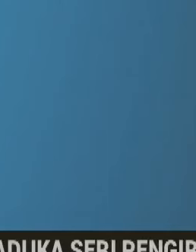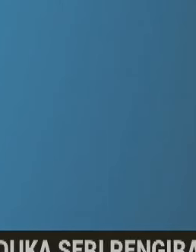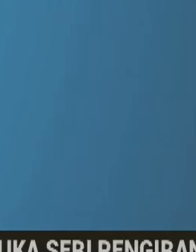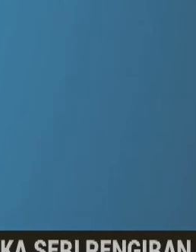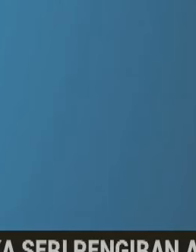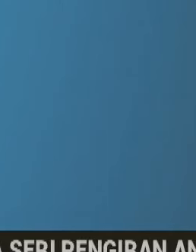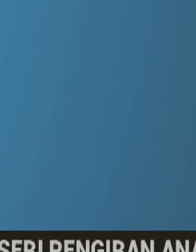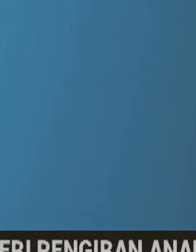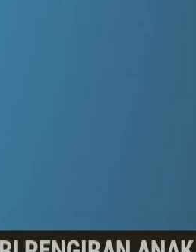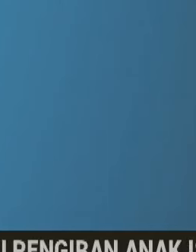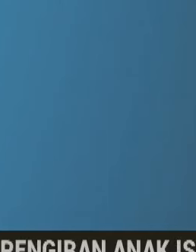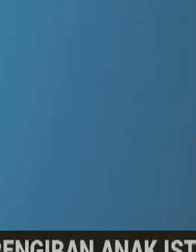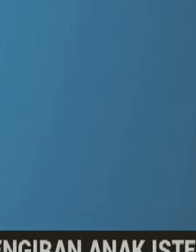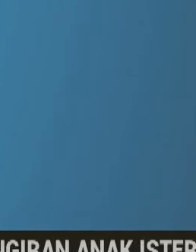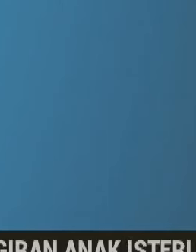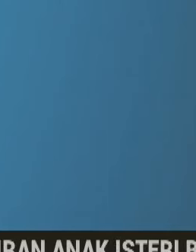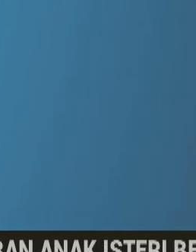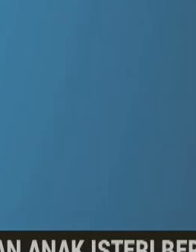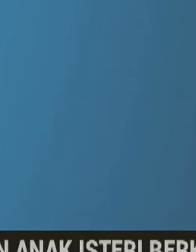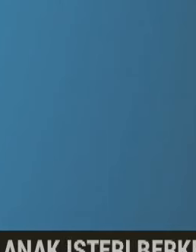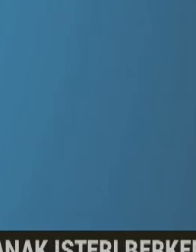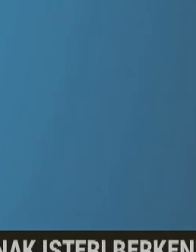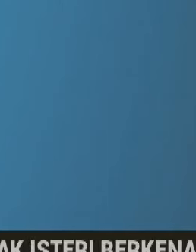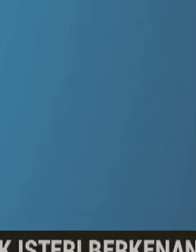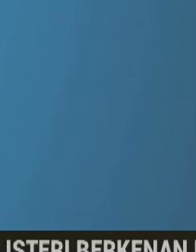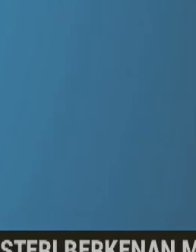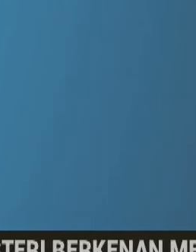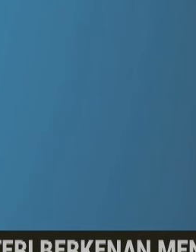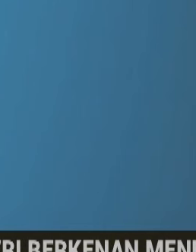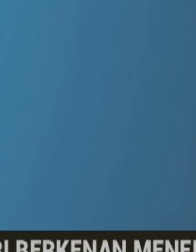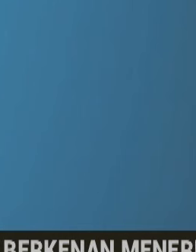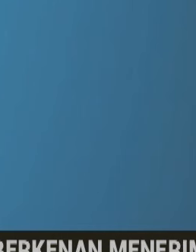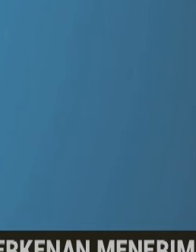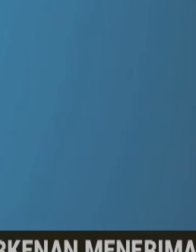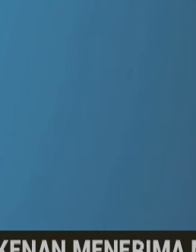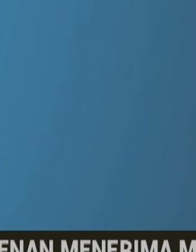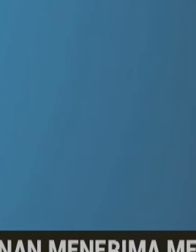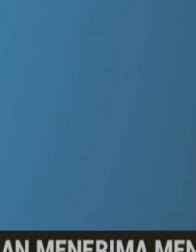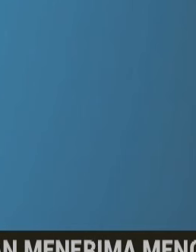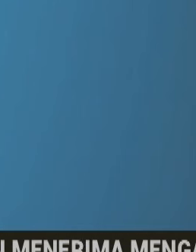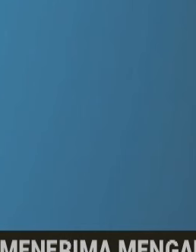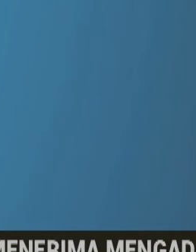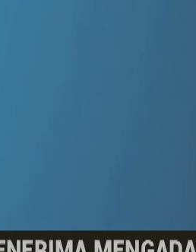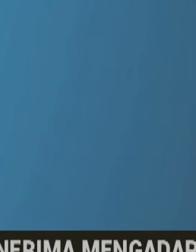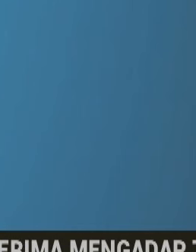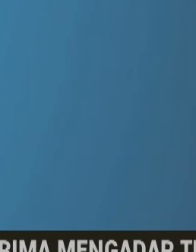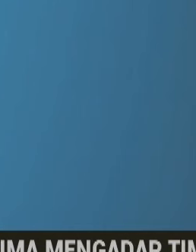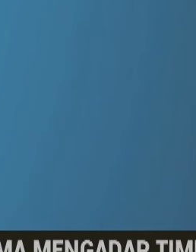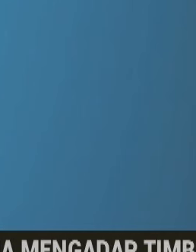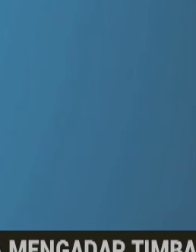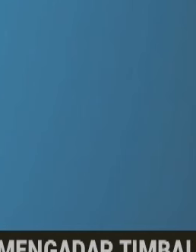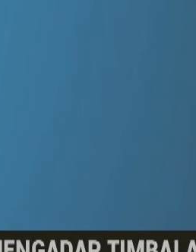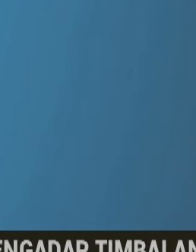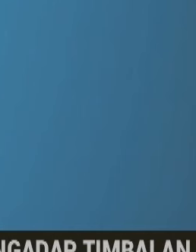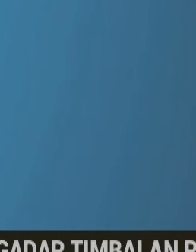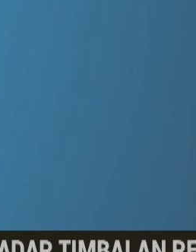Separuh jalan di persimpangan lampu isyarat Jalan Lumapas, Jalan Kasan ditutup sementara bermula hari ini sehingga 22